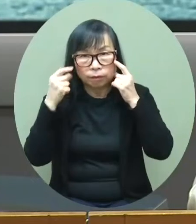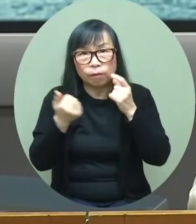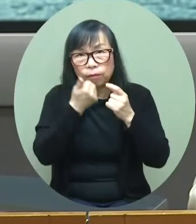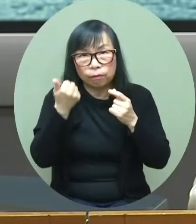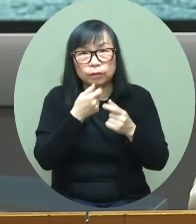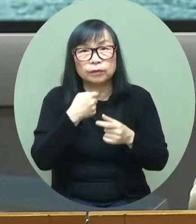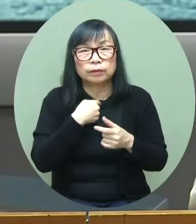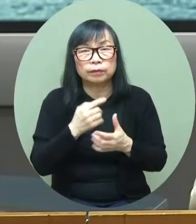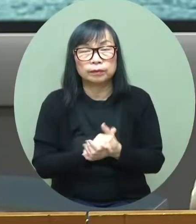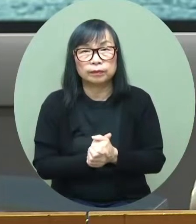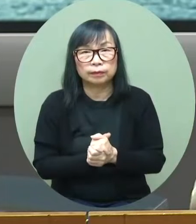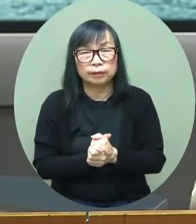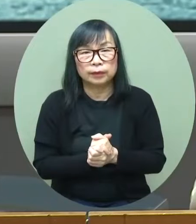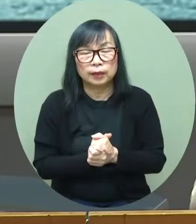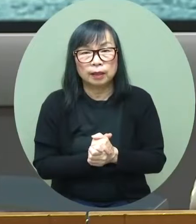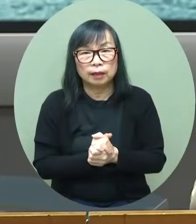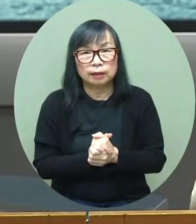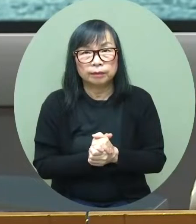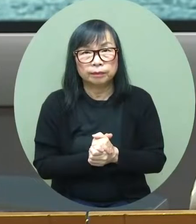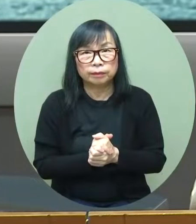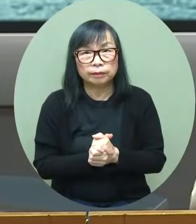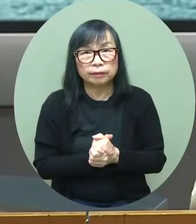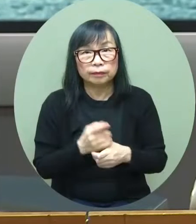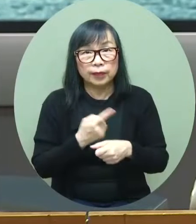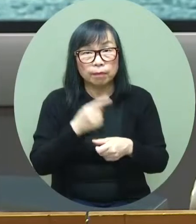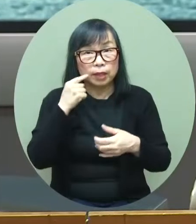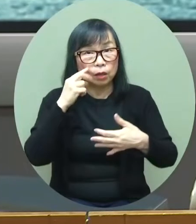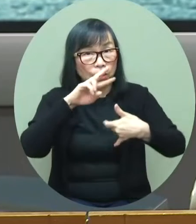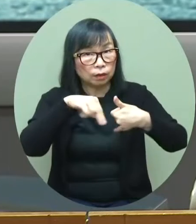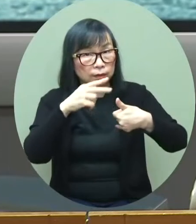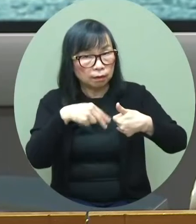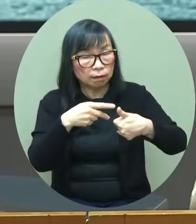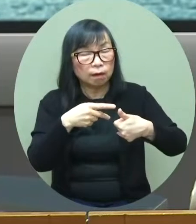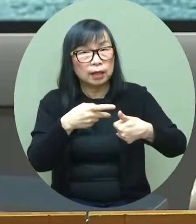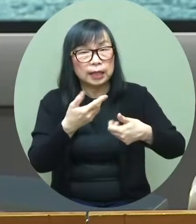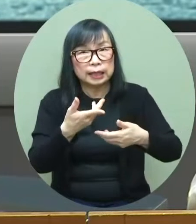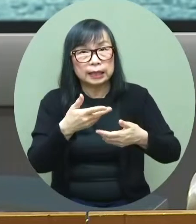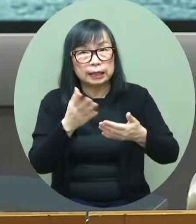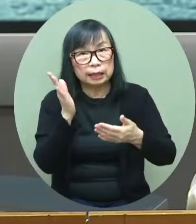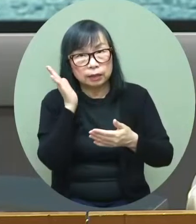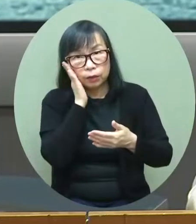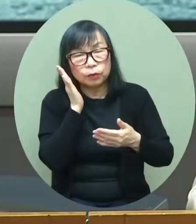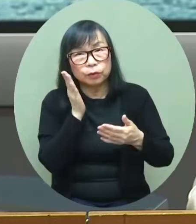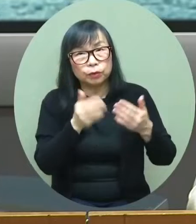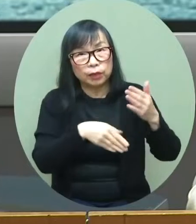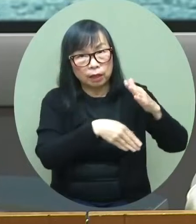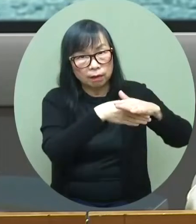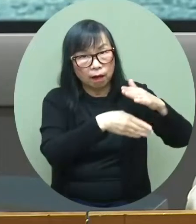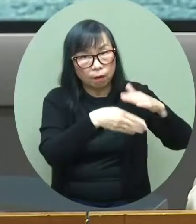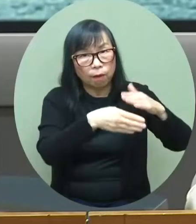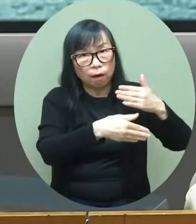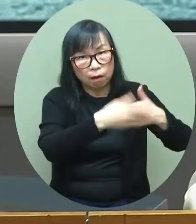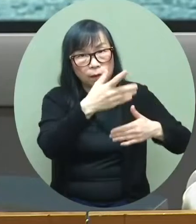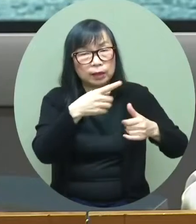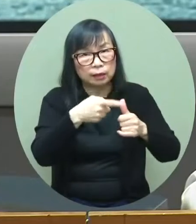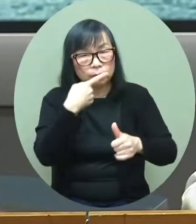咯。咁我哋暫時咧喺嗰個強制檢測嗰度咧，都係以呢個居住嘅單位呢、這個為首選